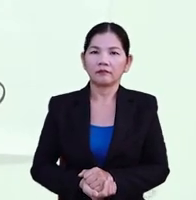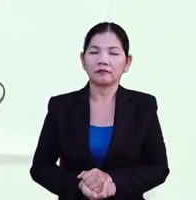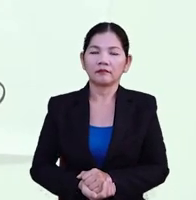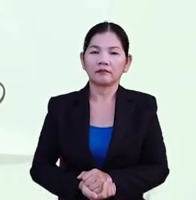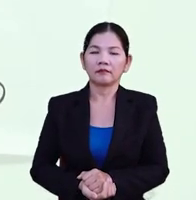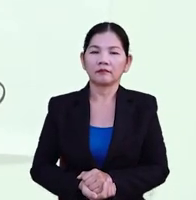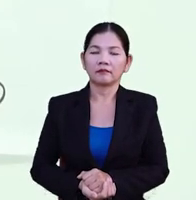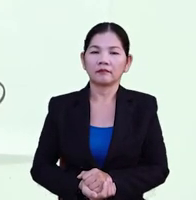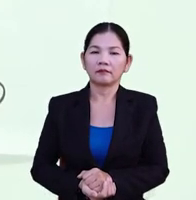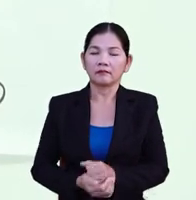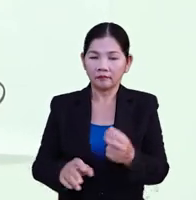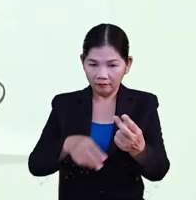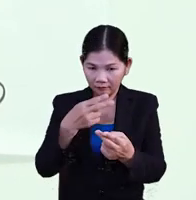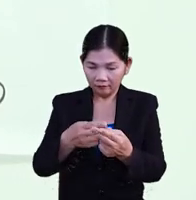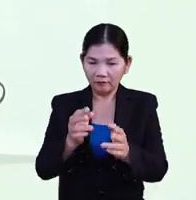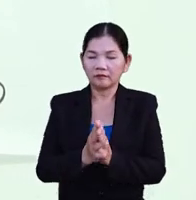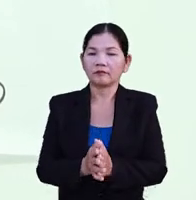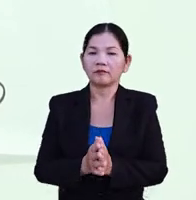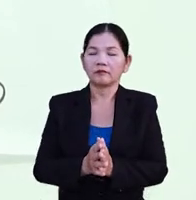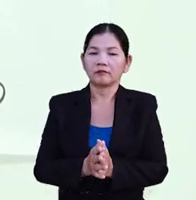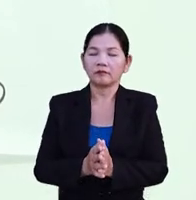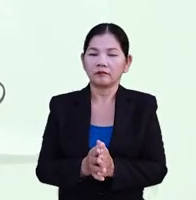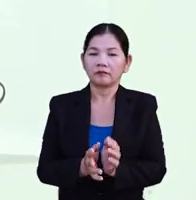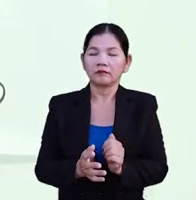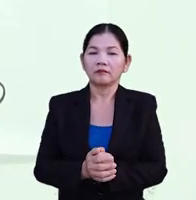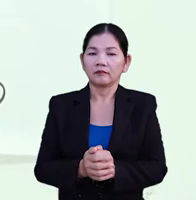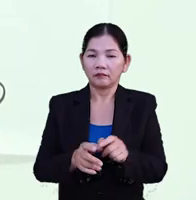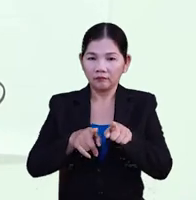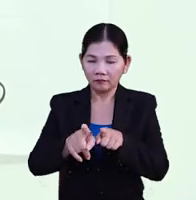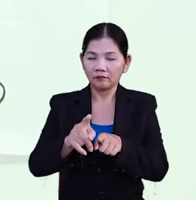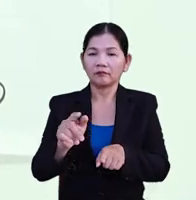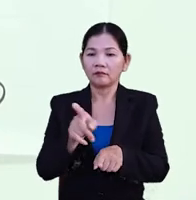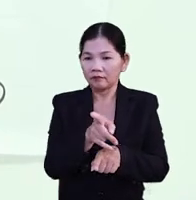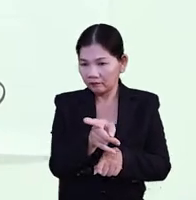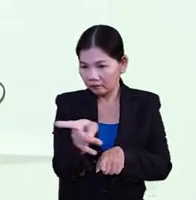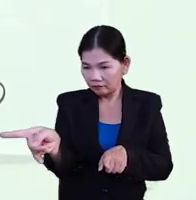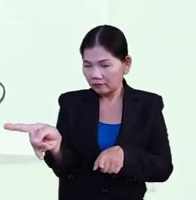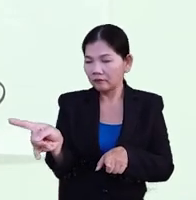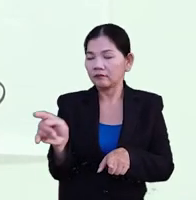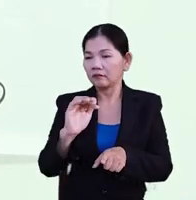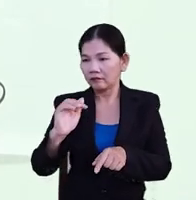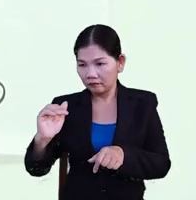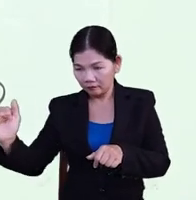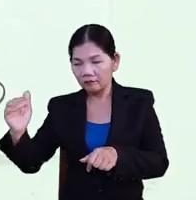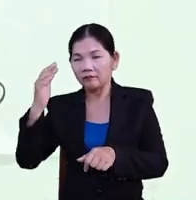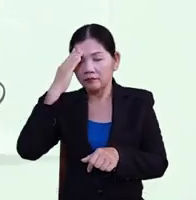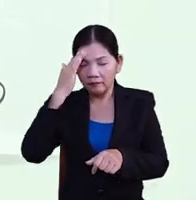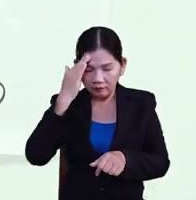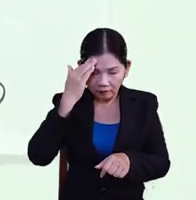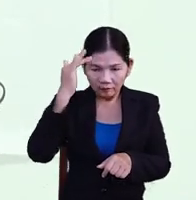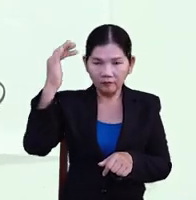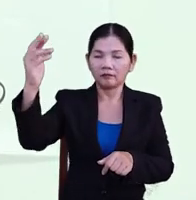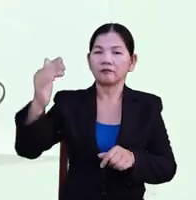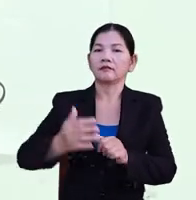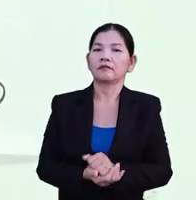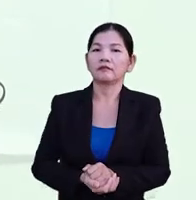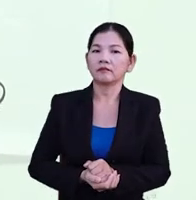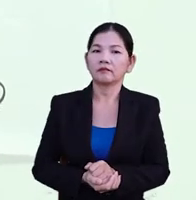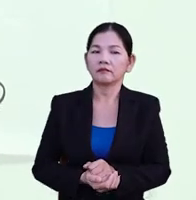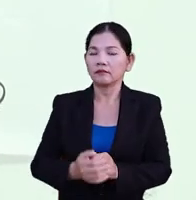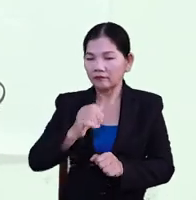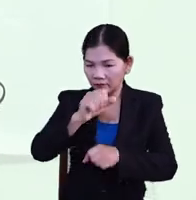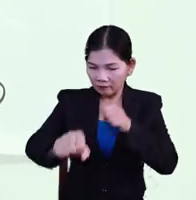យើងចាឆ្លើយថាព្រួយនេះគឺបាត់ទៅស្ដាំអញ្ចឹងប្រសិនបើយើងស្រមៃខ្លួនឯងណាចា